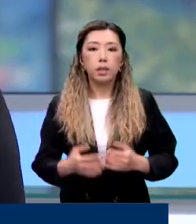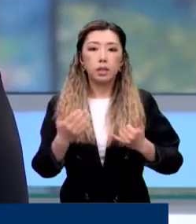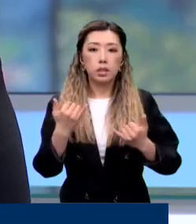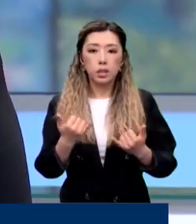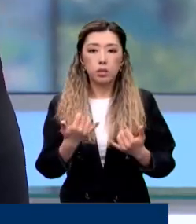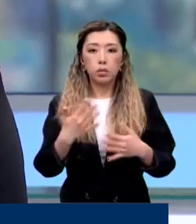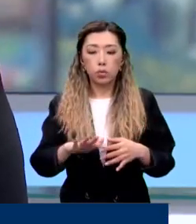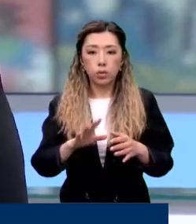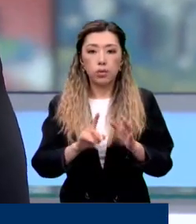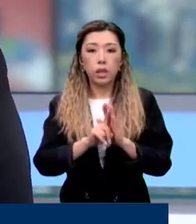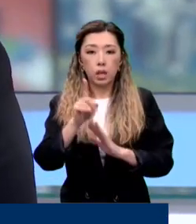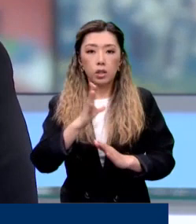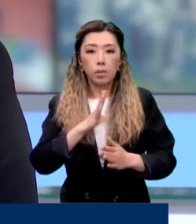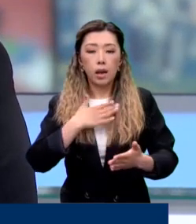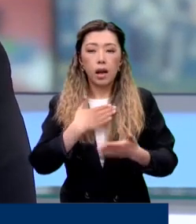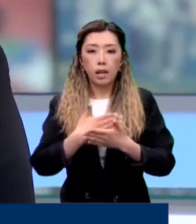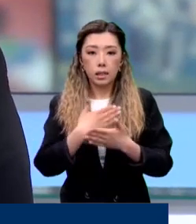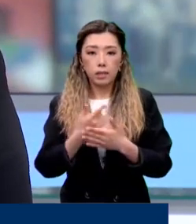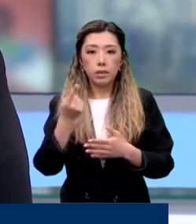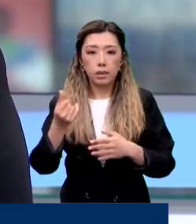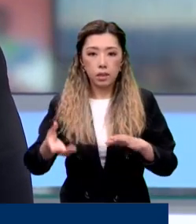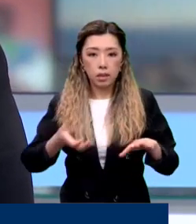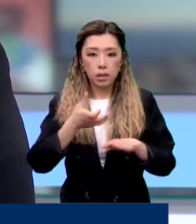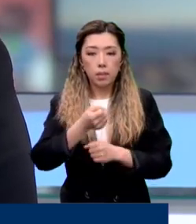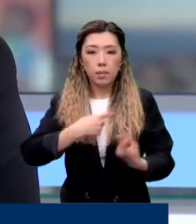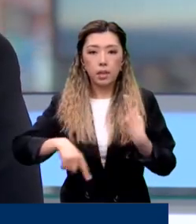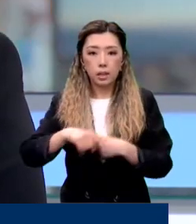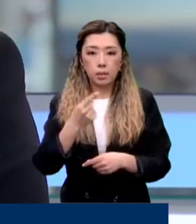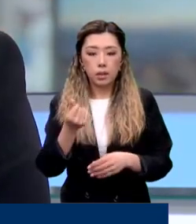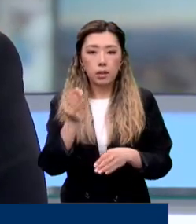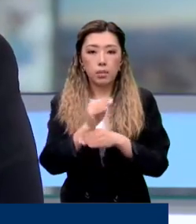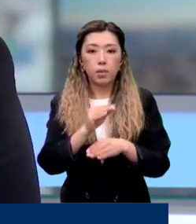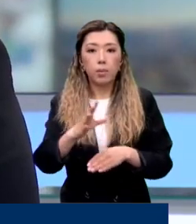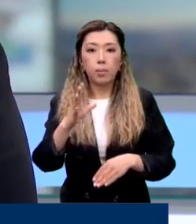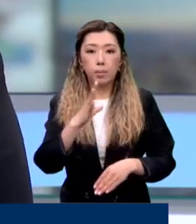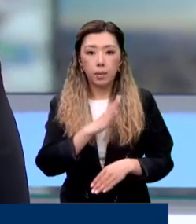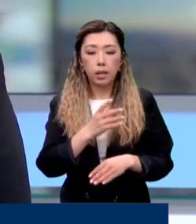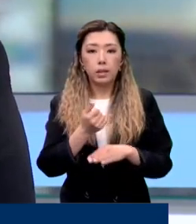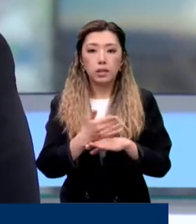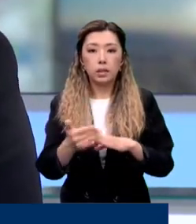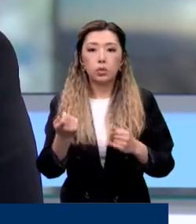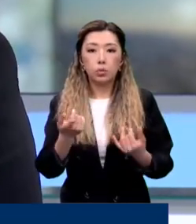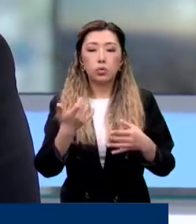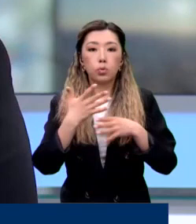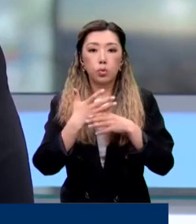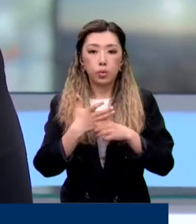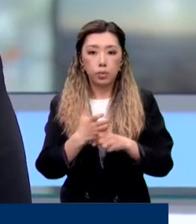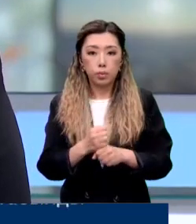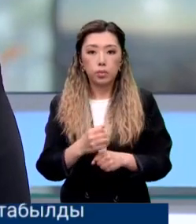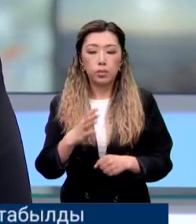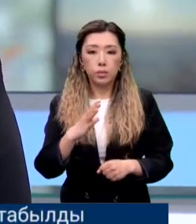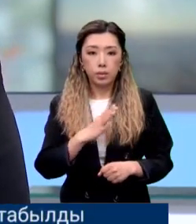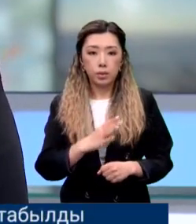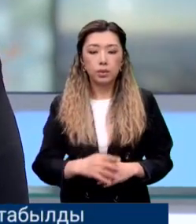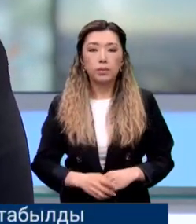так уже активно, как в самом начале формирования самого фонда и после того, как президент призвал помочь, да,